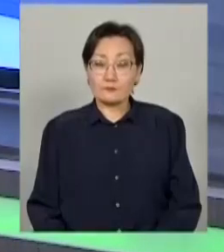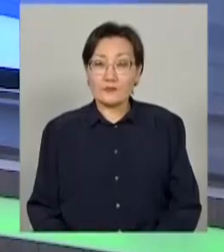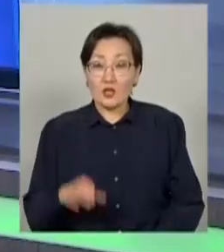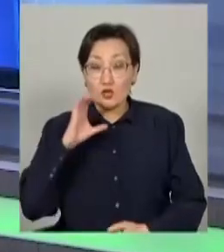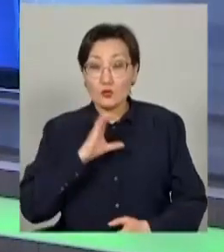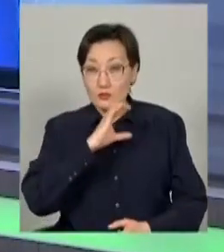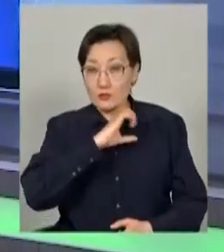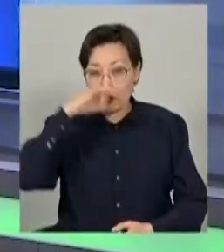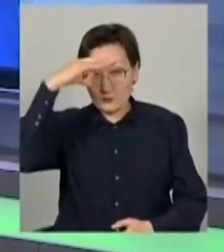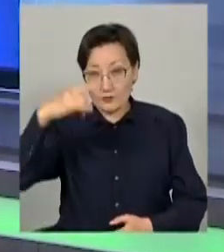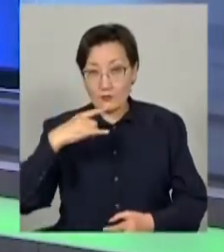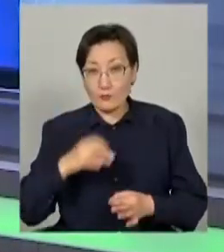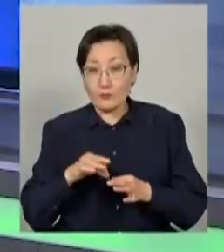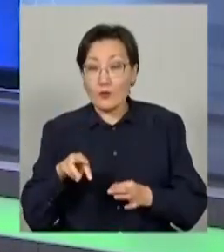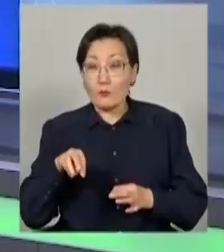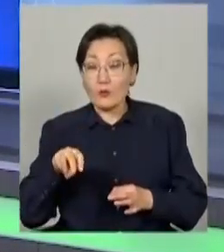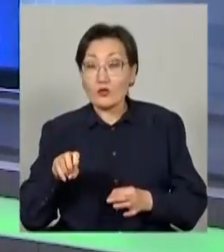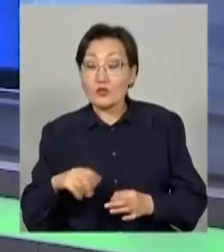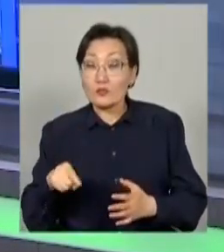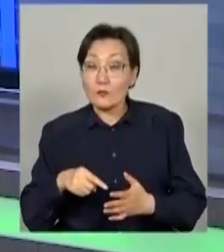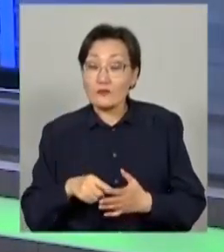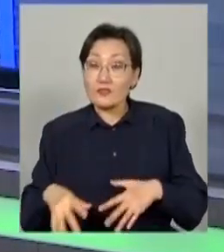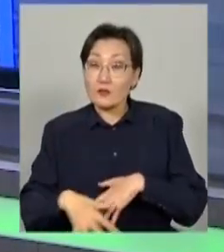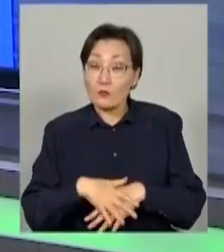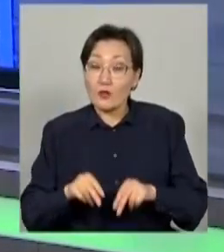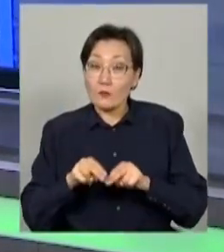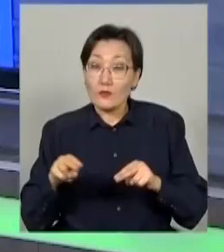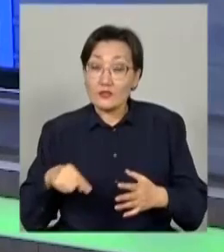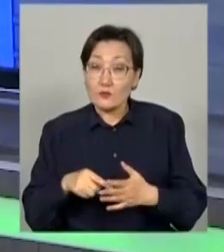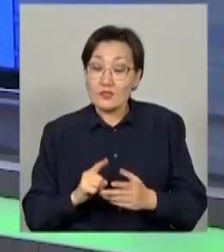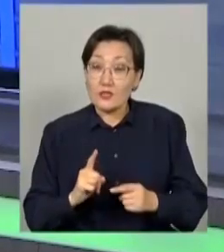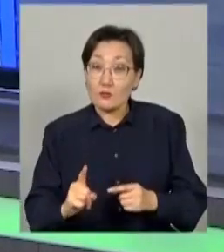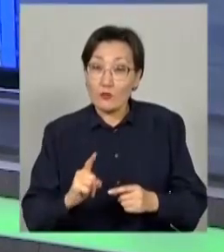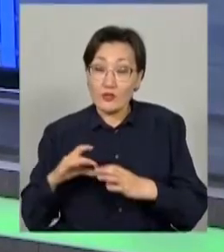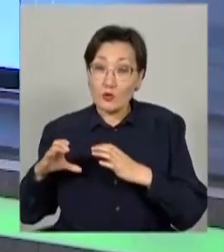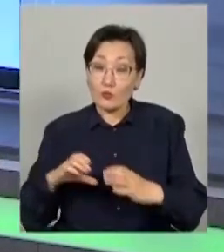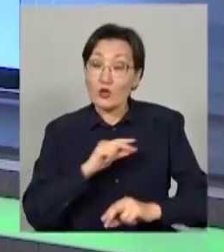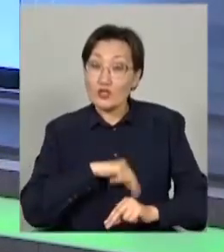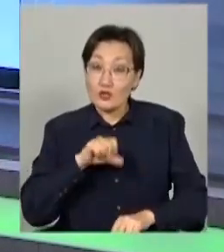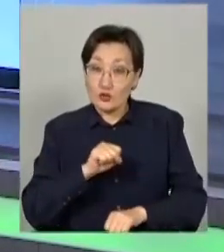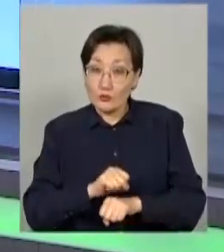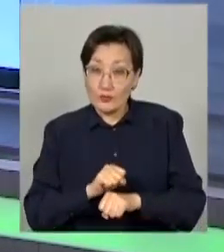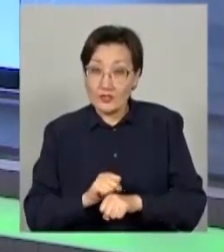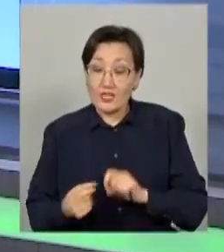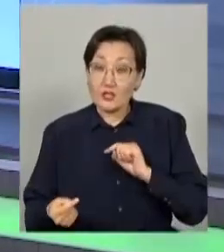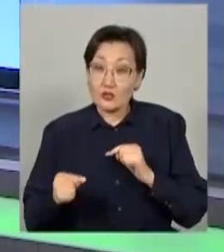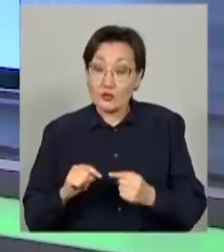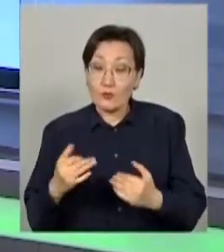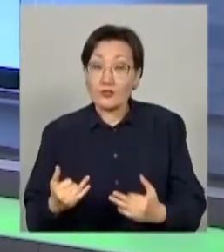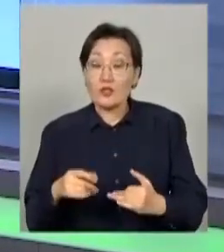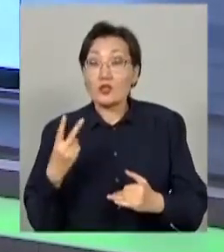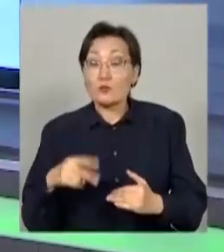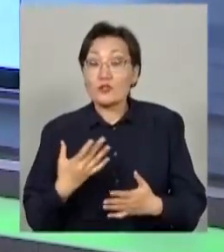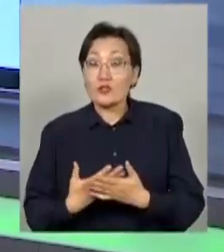Солтүстік Қазақстан облысы Мамлют қаласының тұрғындары Петропавлға қатынайтын автобустың жұмысын тоқтатқанына наразы. Бүгін